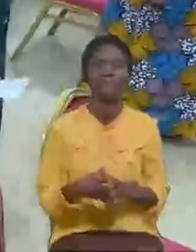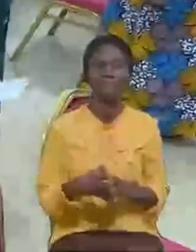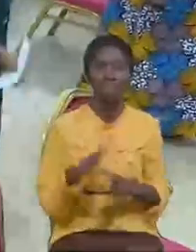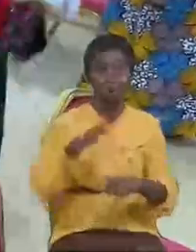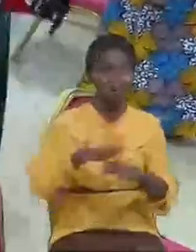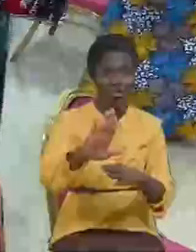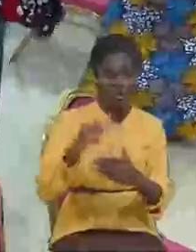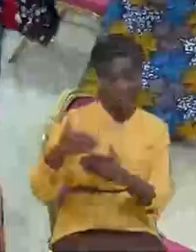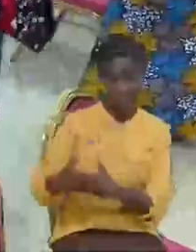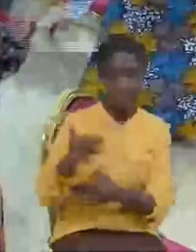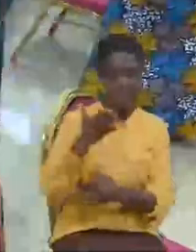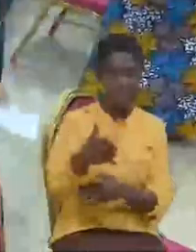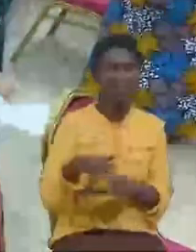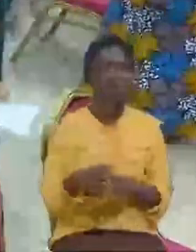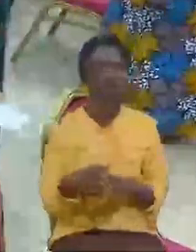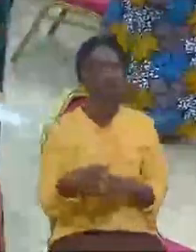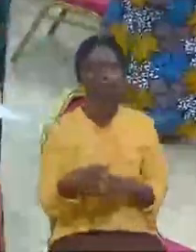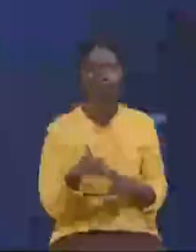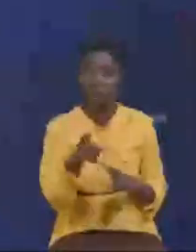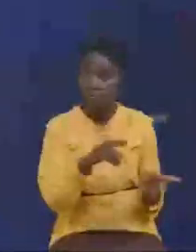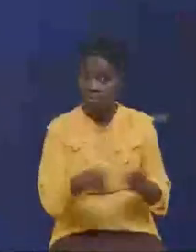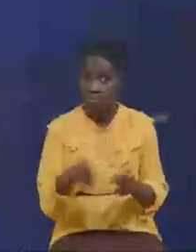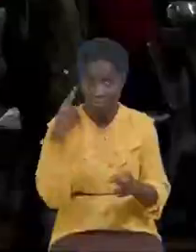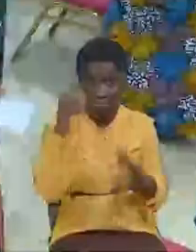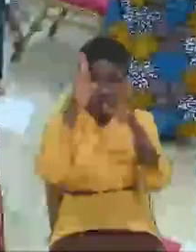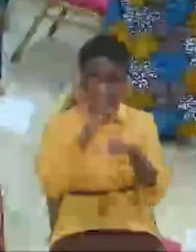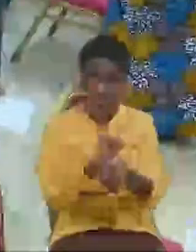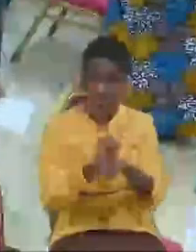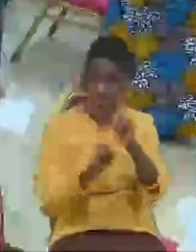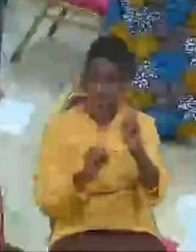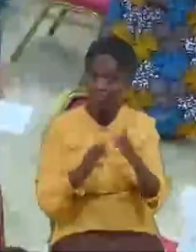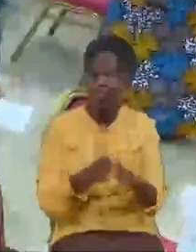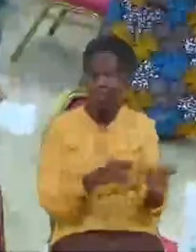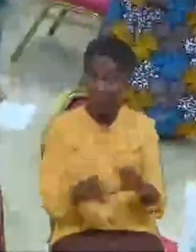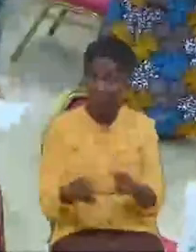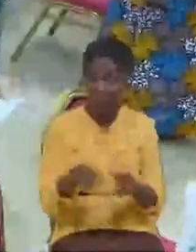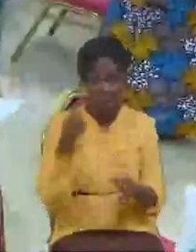côtés. Êtes-vous prêt pour le miracle? Prêt pour la